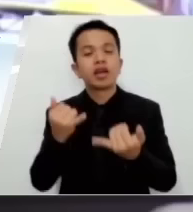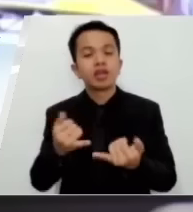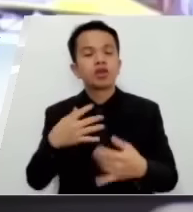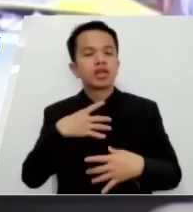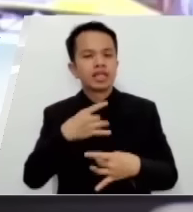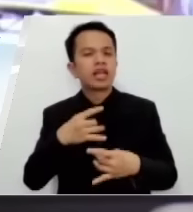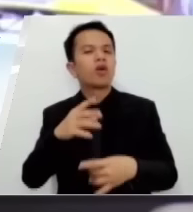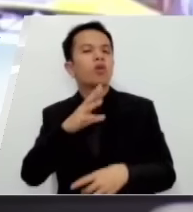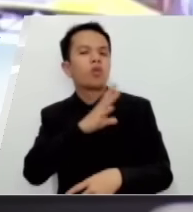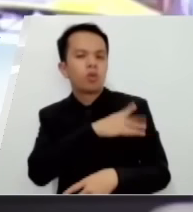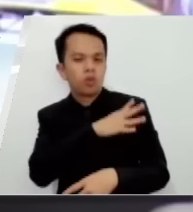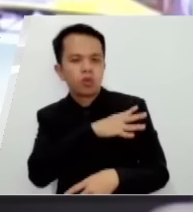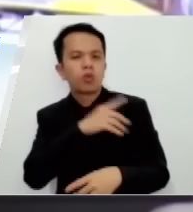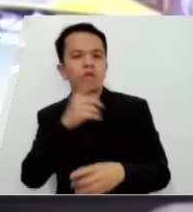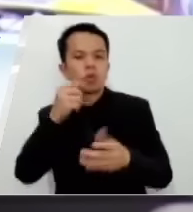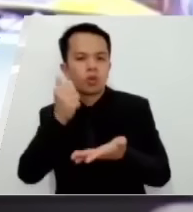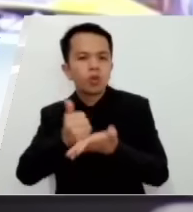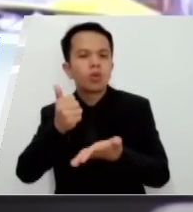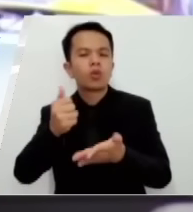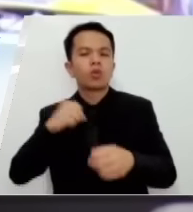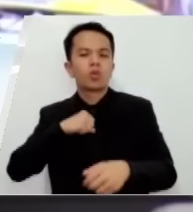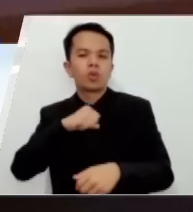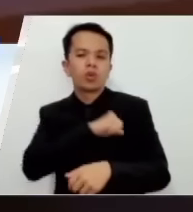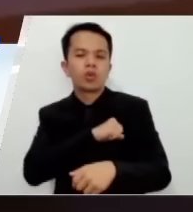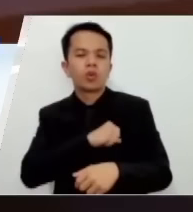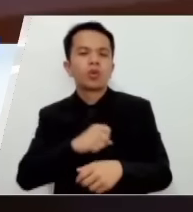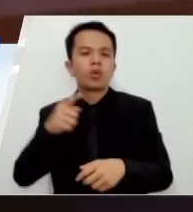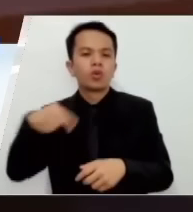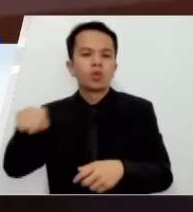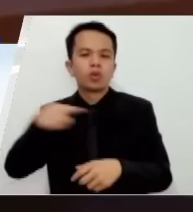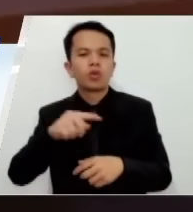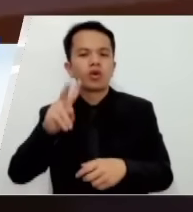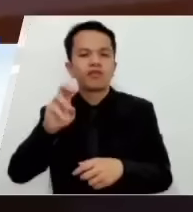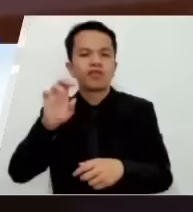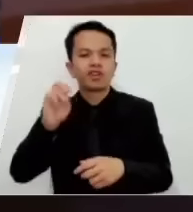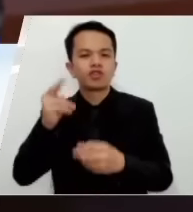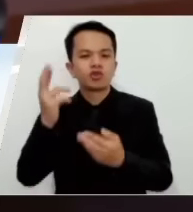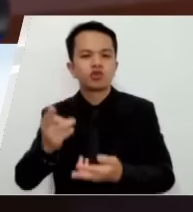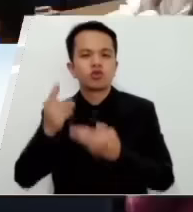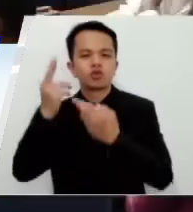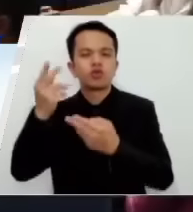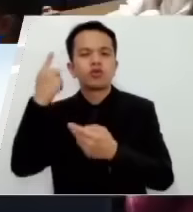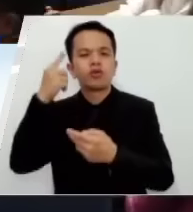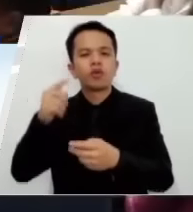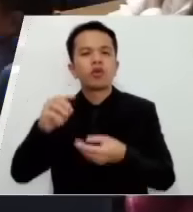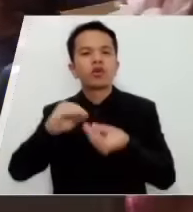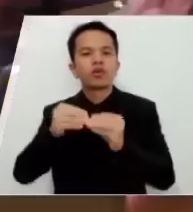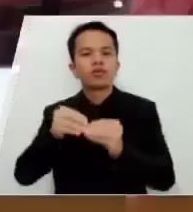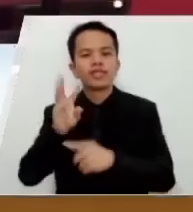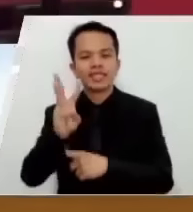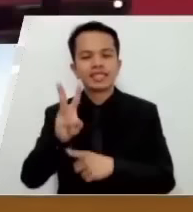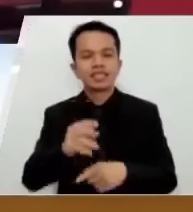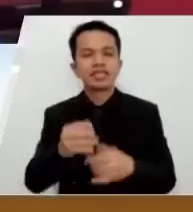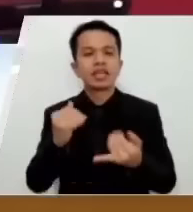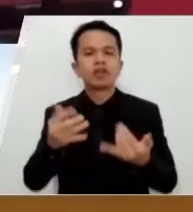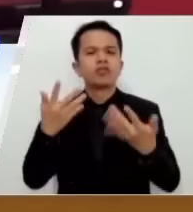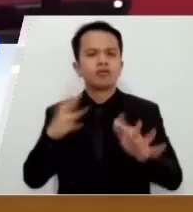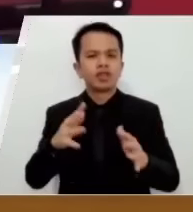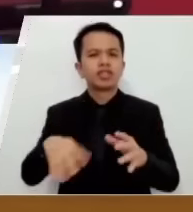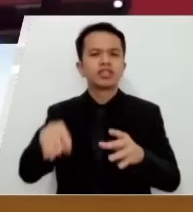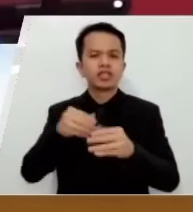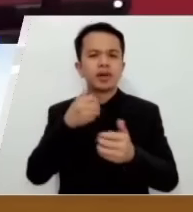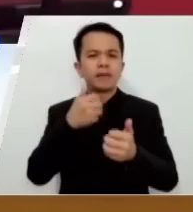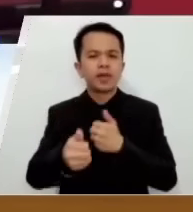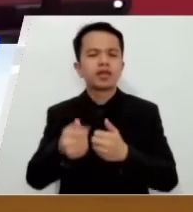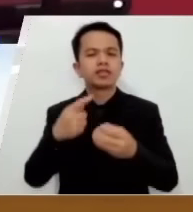na lang ang pag-apruba ng senado sa kanilang bersyon ng resolution of both houses number six lusot na rin sa camera ang panukalang